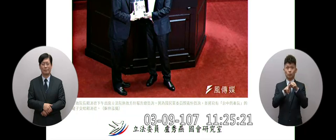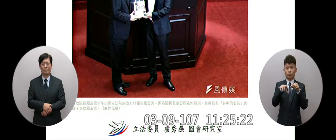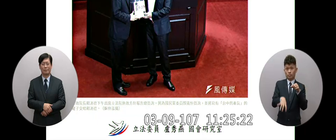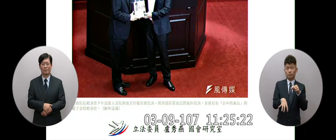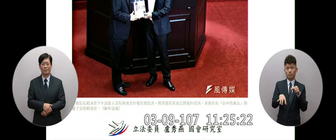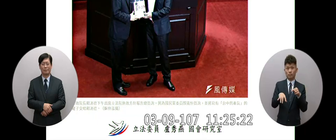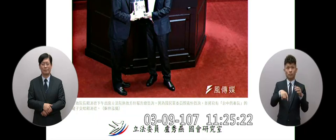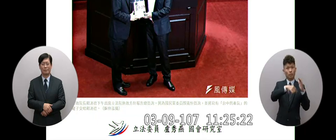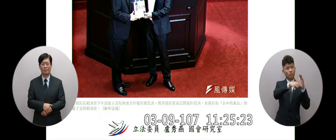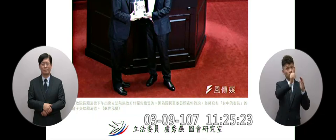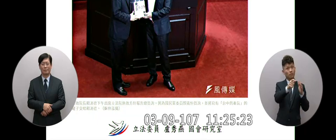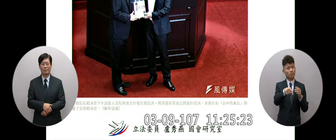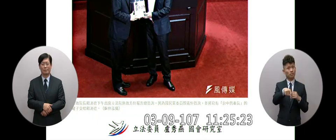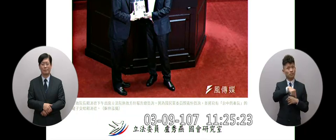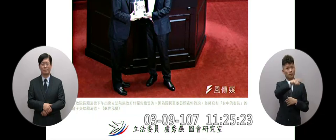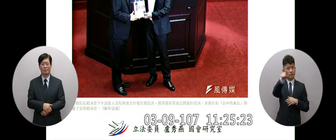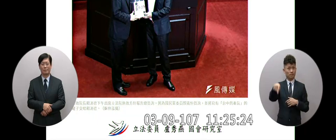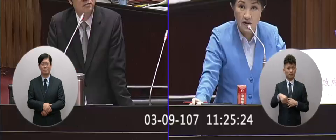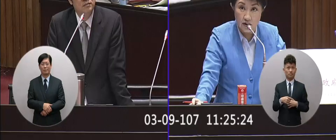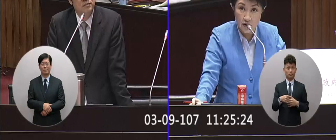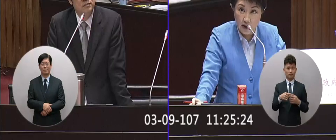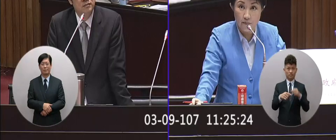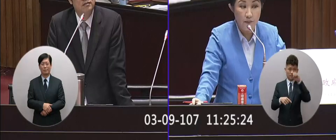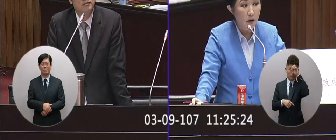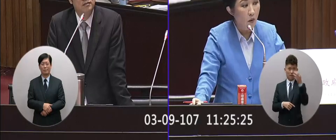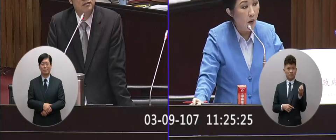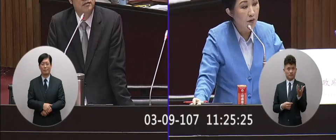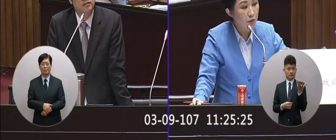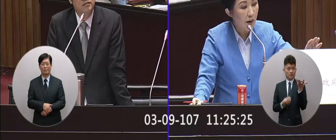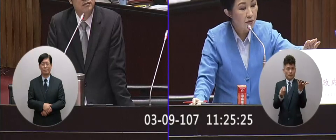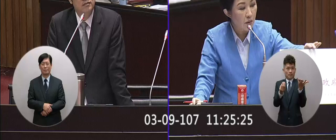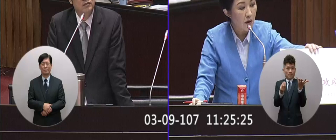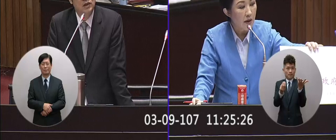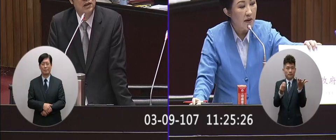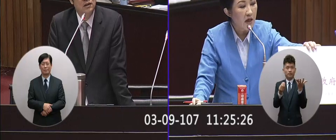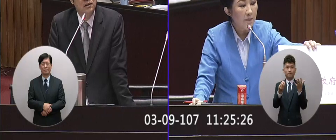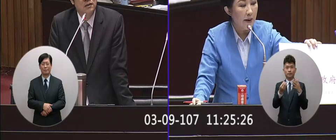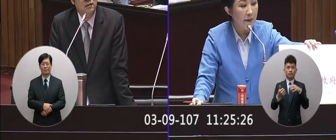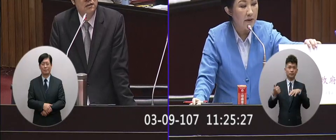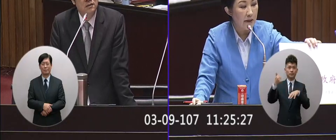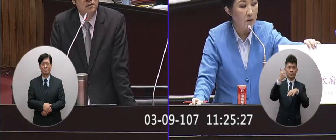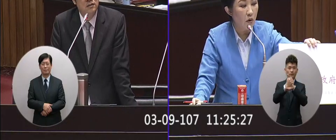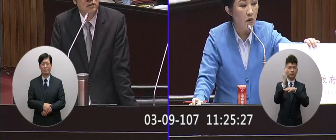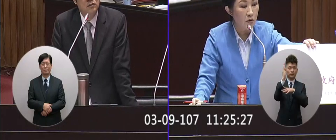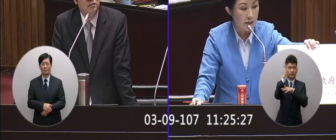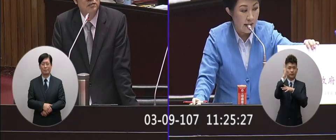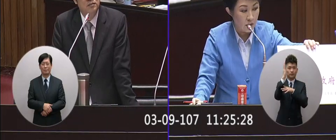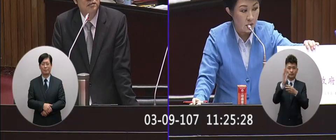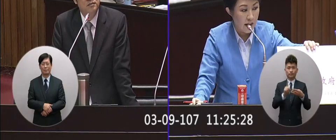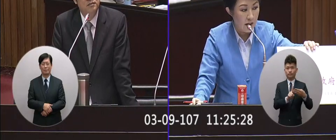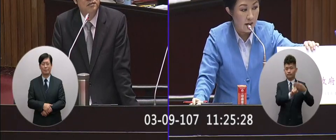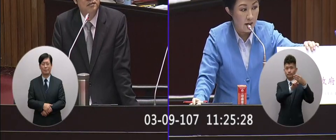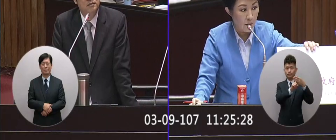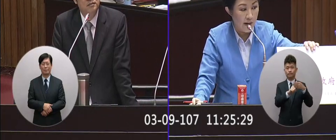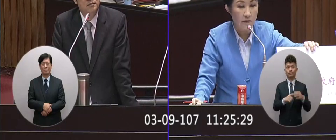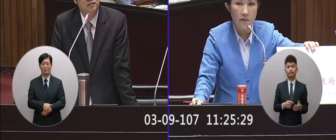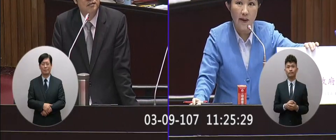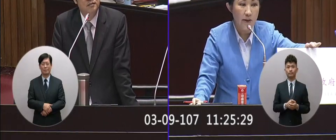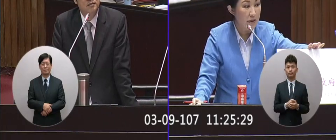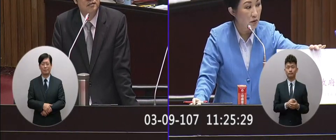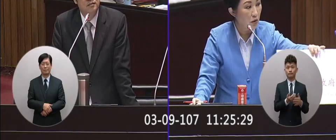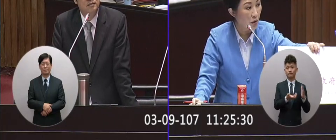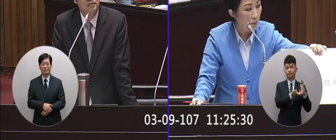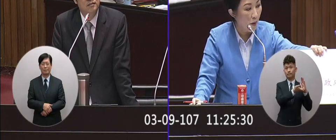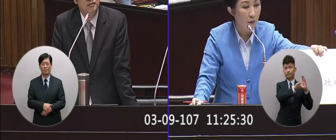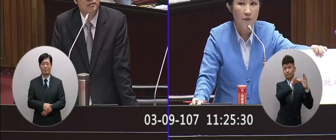在是绝对多数，完全执政。换句话说，你马要迁都台中台完，